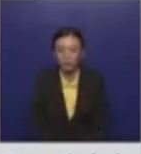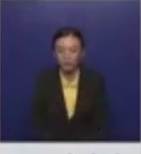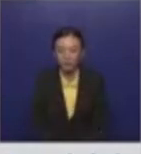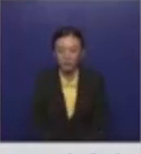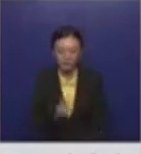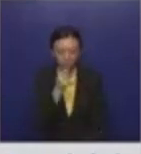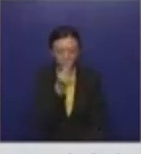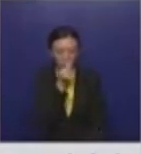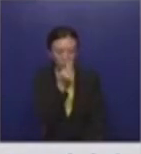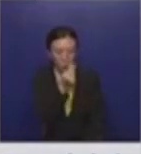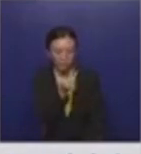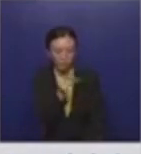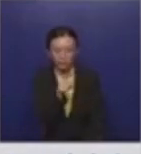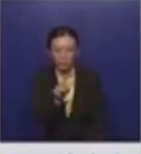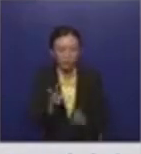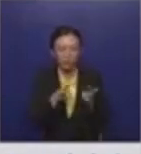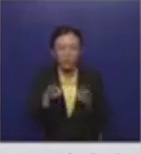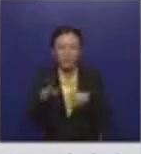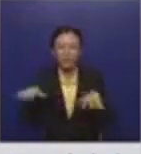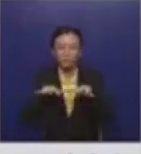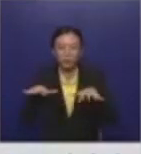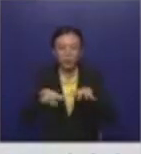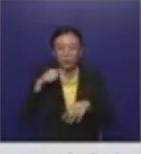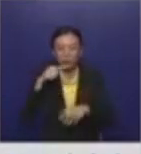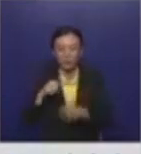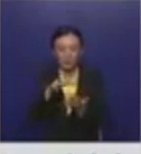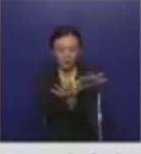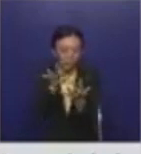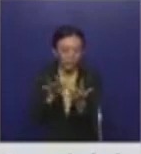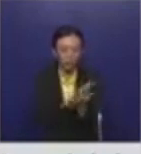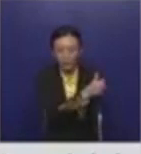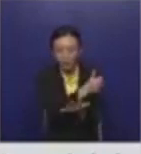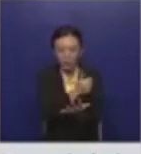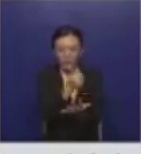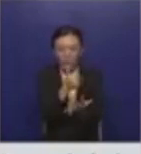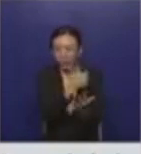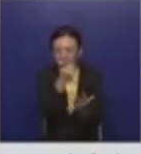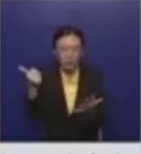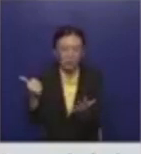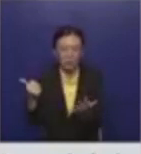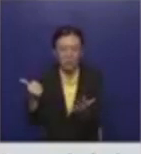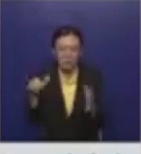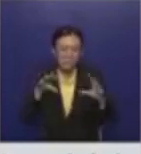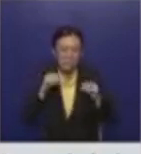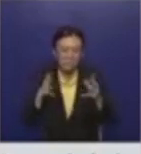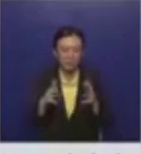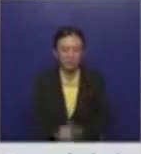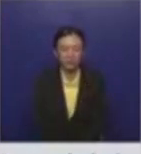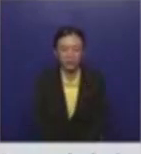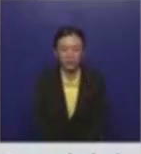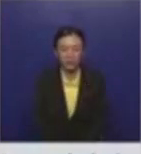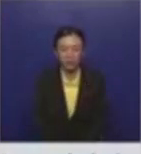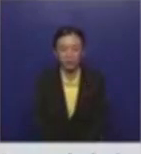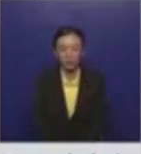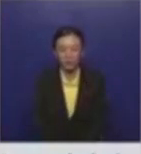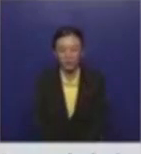มันเป็นวิธีการธรรมดาที่หลายประเทศเขาไม่นิยมใช้สิ่งที่ท่านเกียรติขออนุญาตเอ่ยน